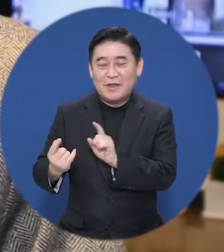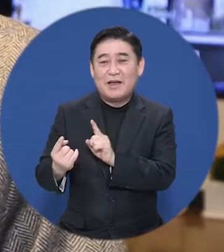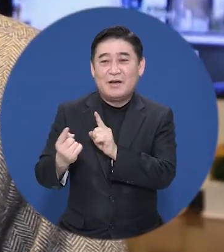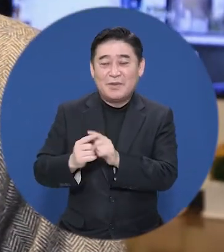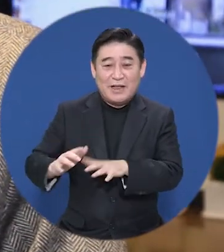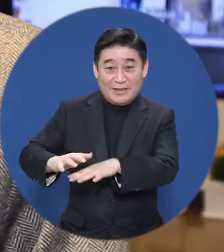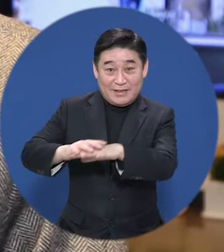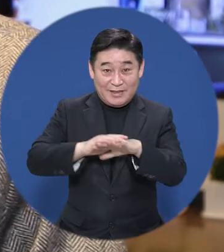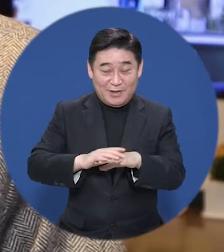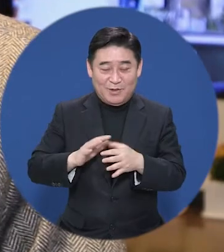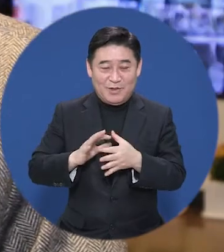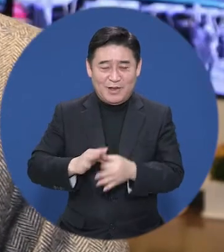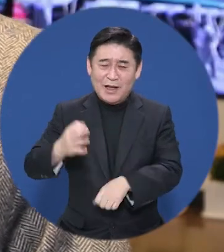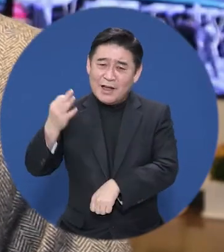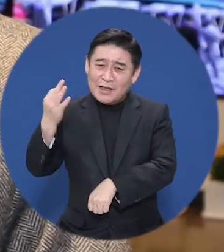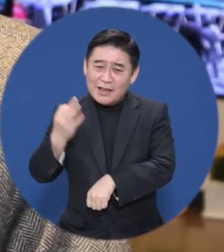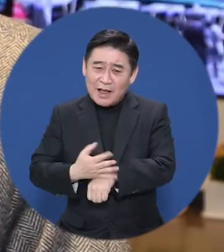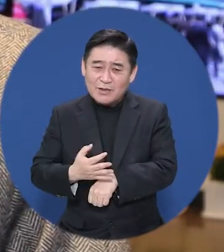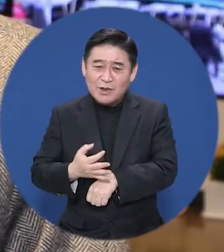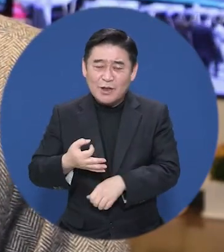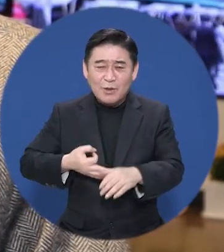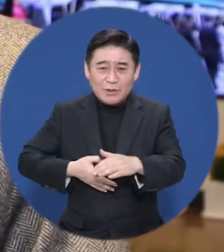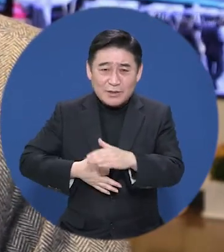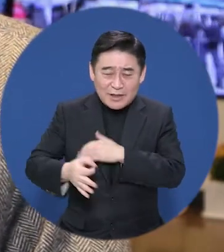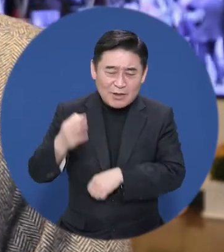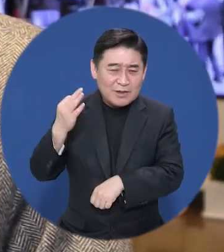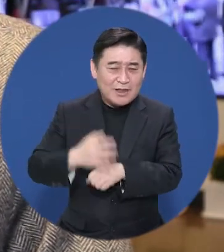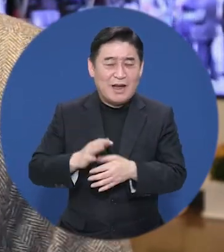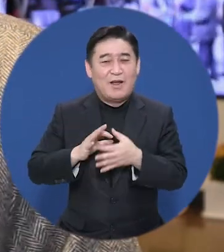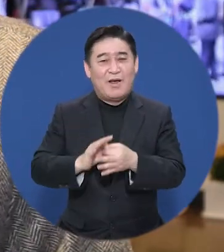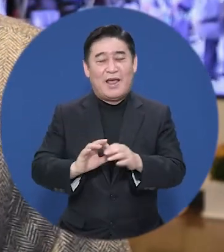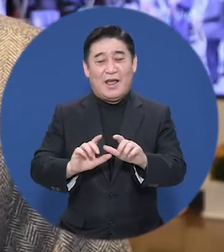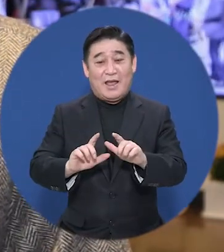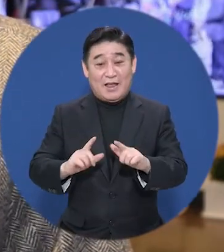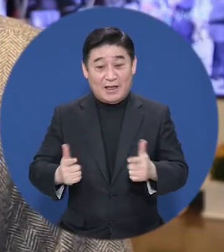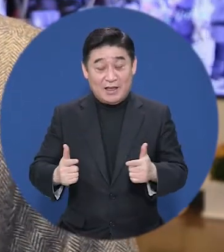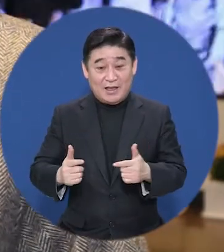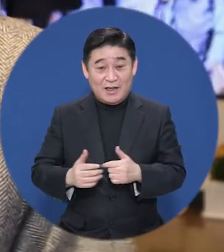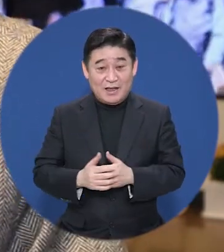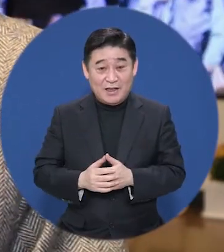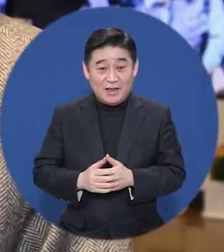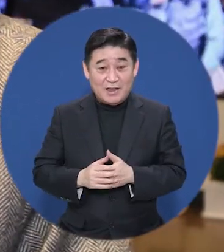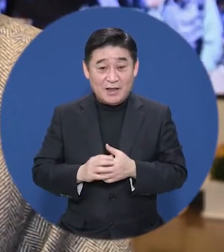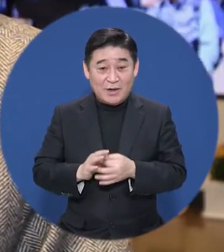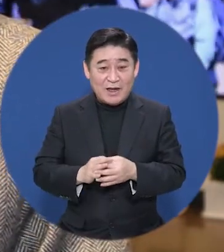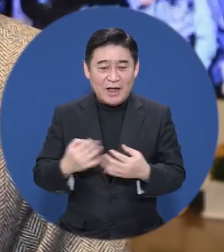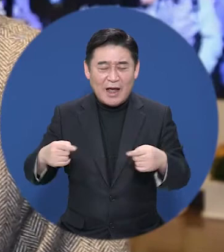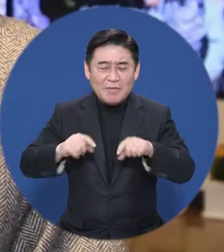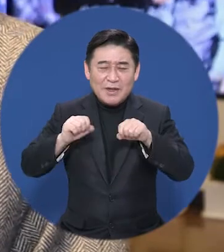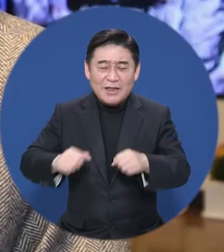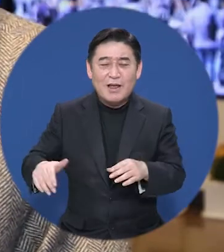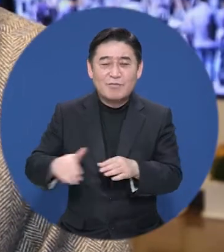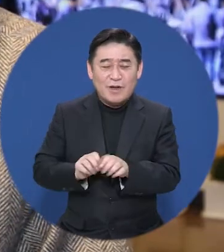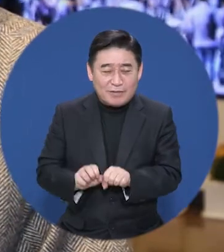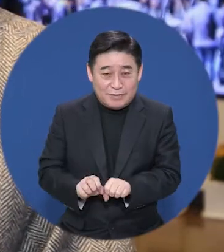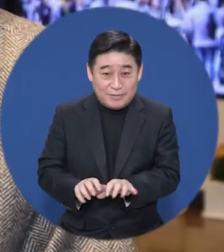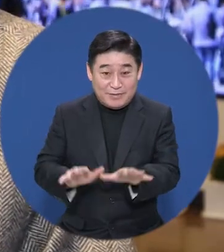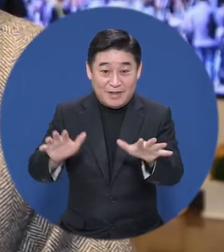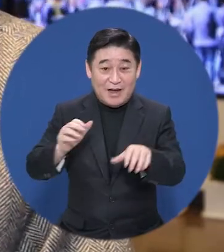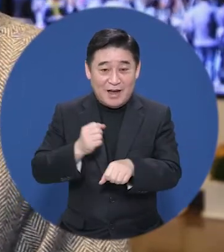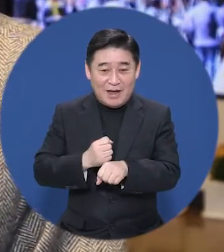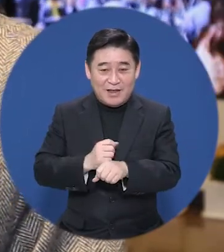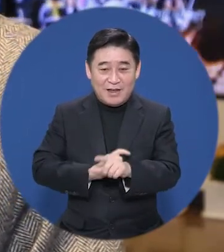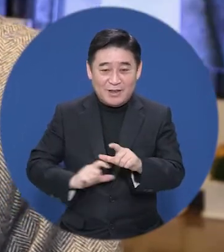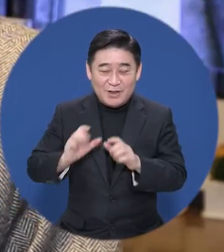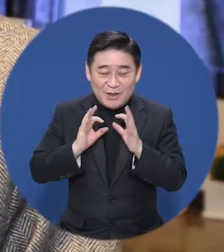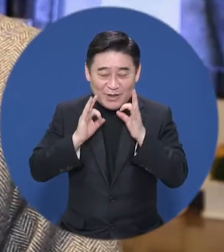네트워크를 통해서 단순히 돈만 지불하고 사는 관계가 아니라 관계가 남고 그런 상생의 문화가 좀 더 퍼질 수 있도록 조금